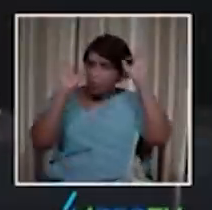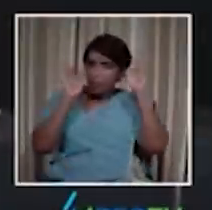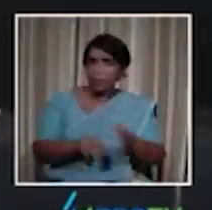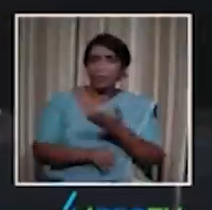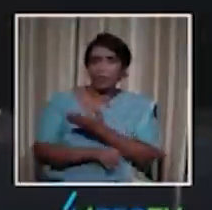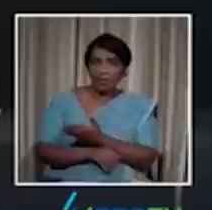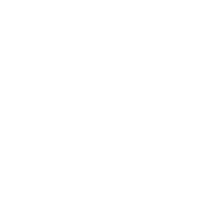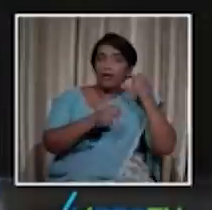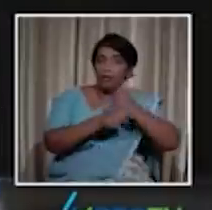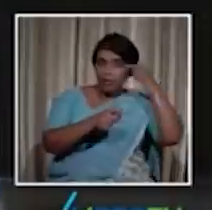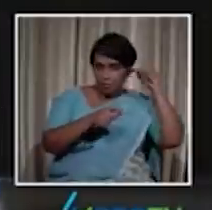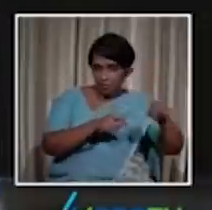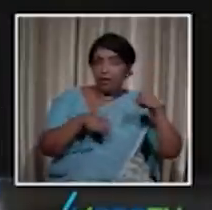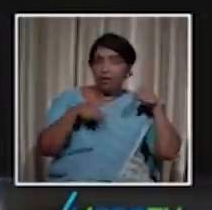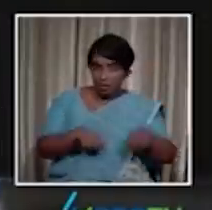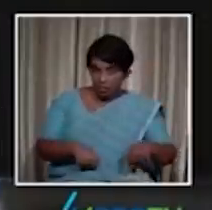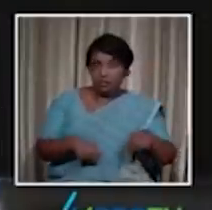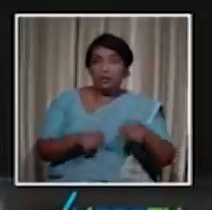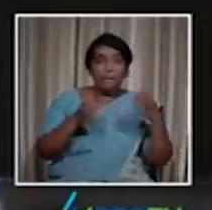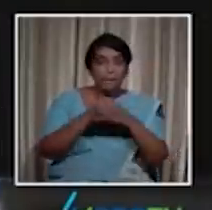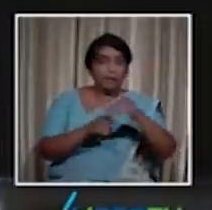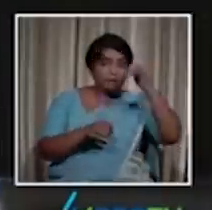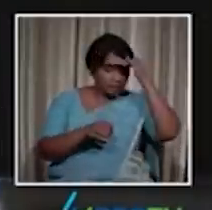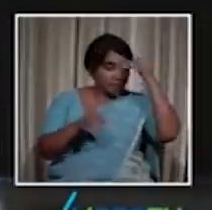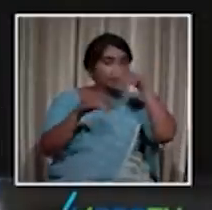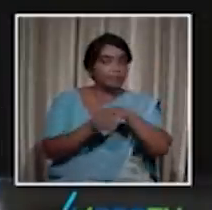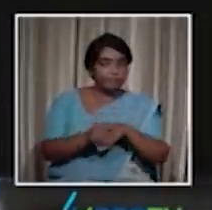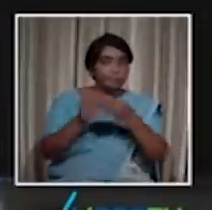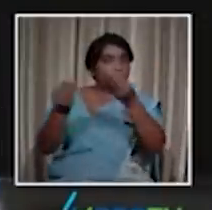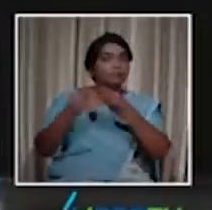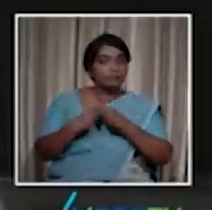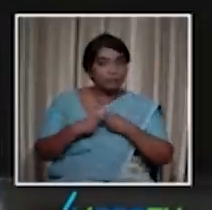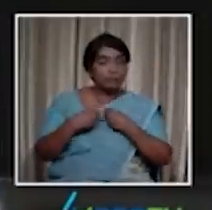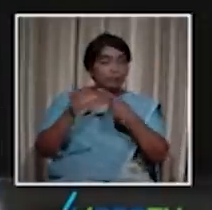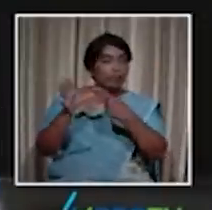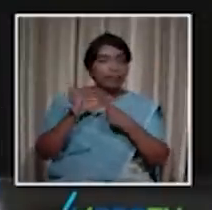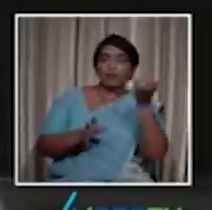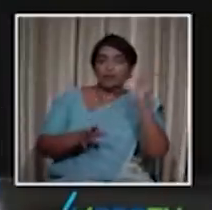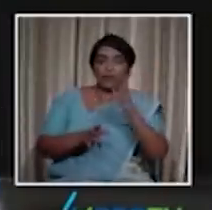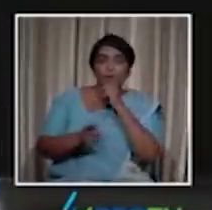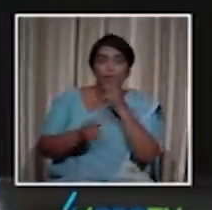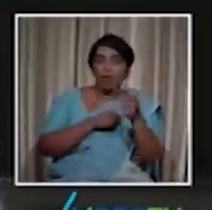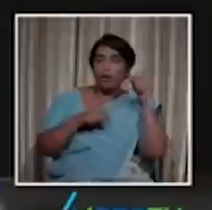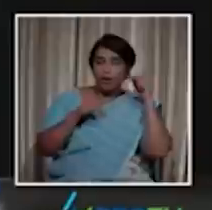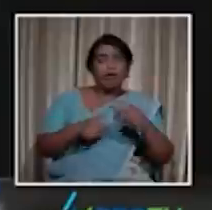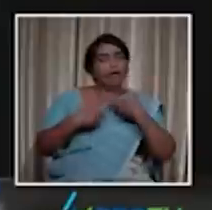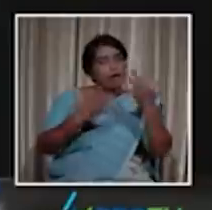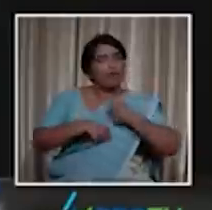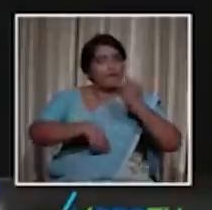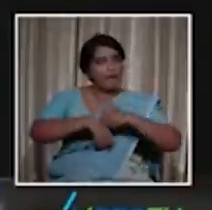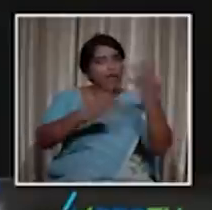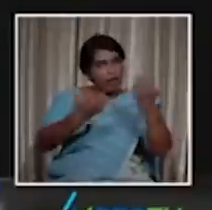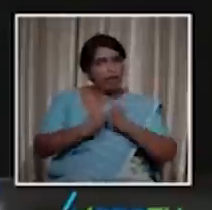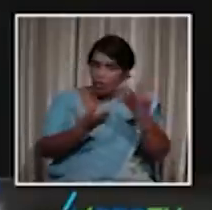කරනවා මේ කතානායක ගෙන්නන්න අපිට අද පක්ෂනායක රැස්වීමේදී ලබා දීලා තියෙන පිළිතුරු අපිට සායමිකටවත් වෙන්න බෑ අපිට අවශ්‍යයි වෙලාවක්